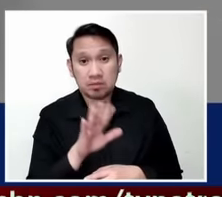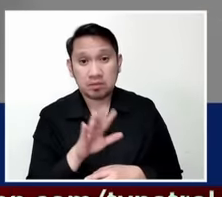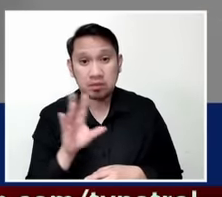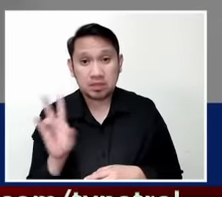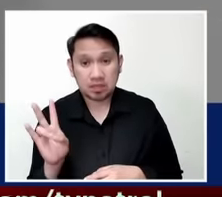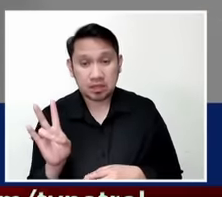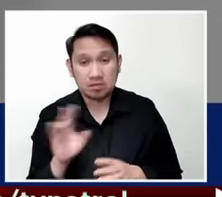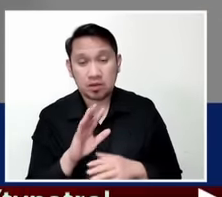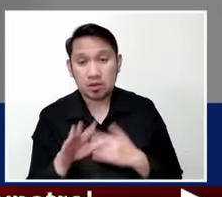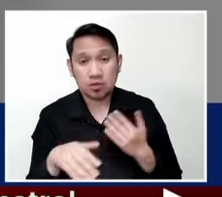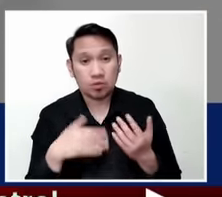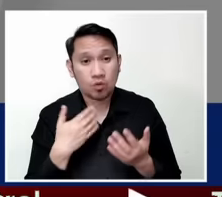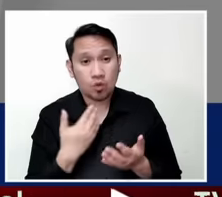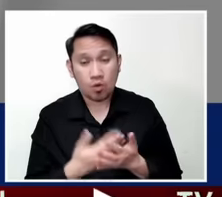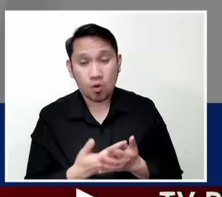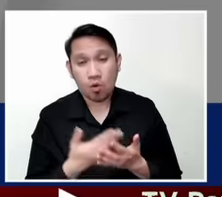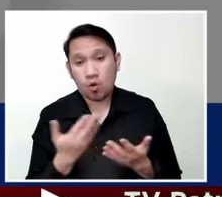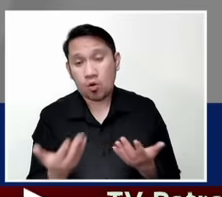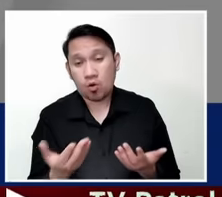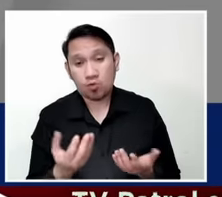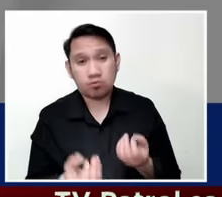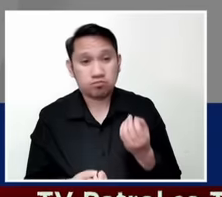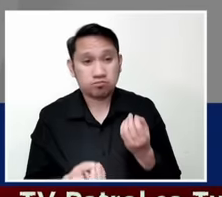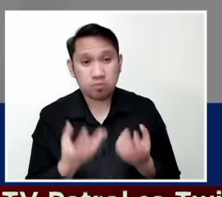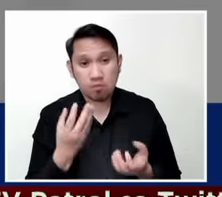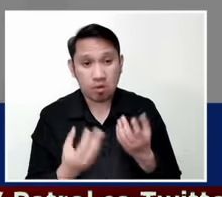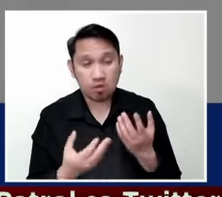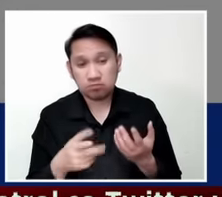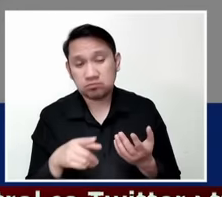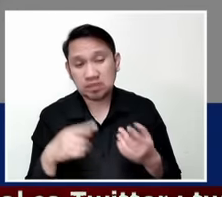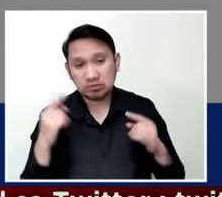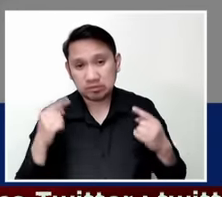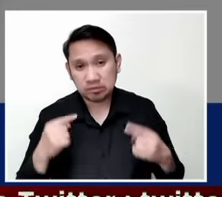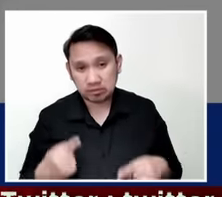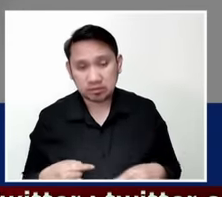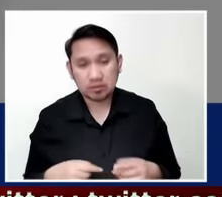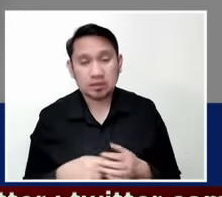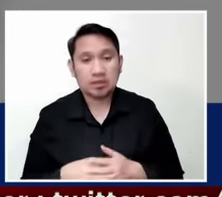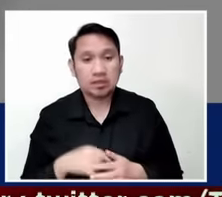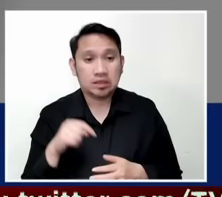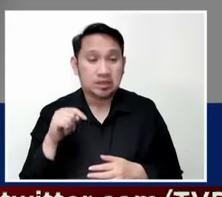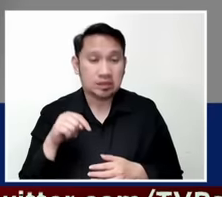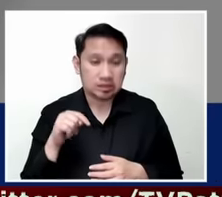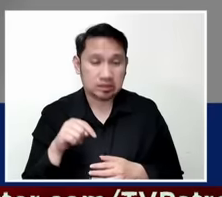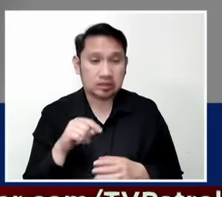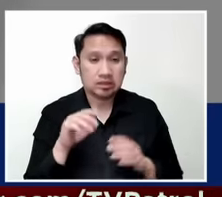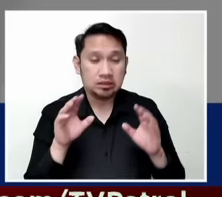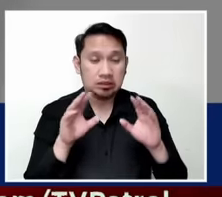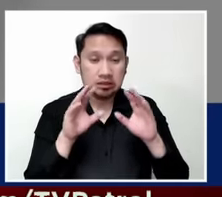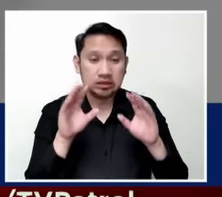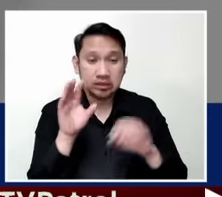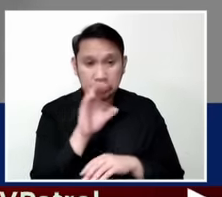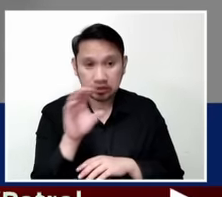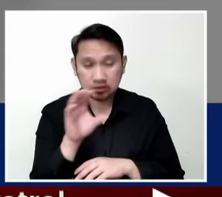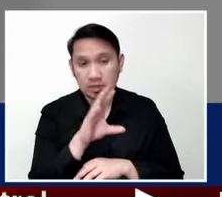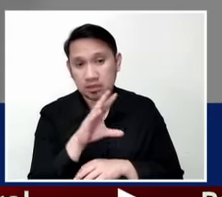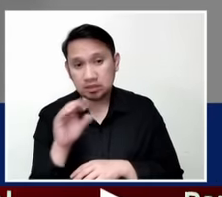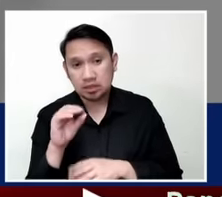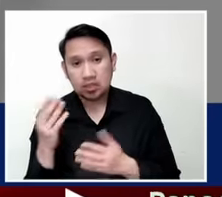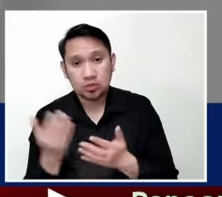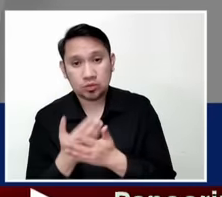ang fireworks-related injuries sa bansa nitong pagsalubong ng Pasko at Bagong Taon, matapos matagdagan